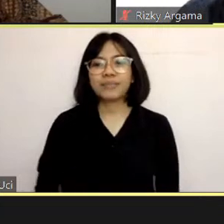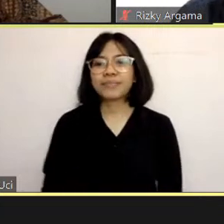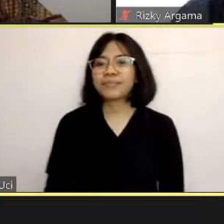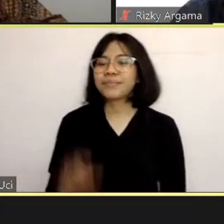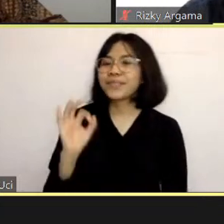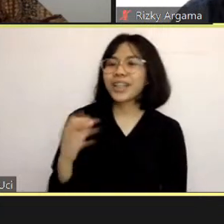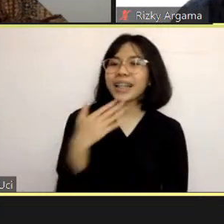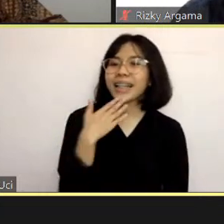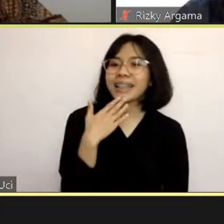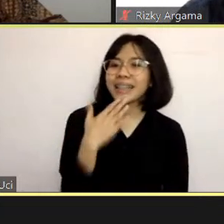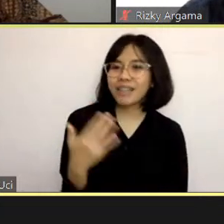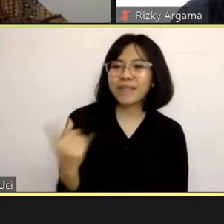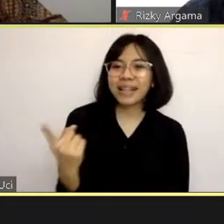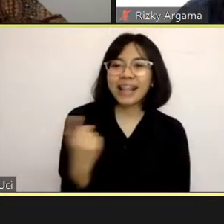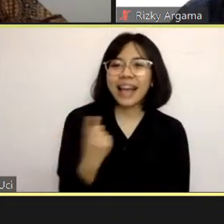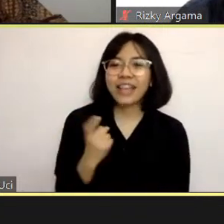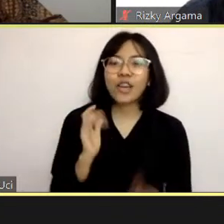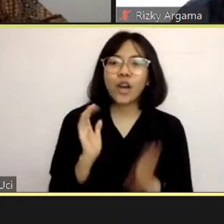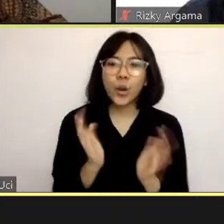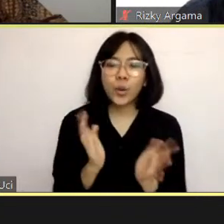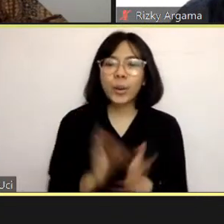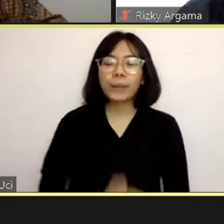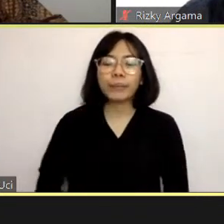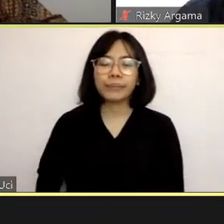banyak atas pertanyaannya Pak Syuaib.